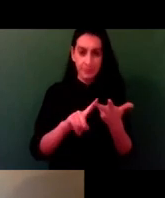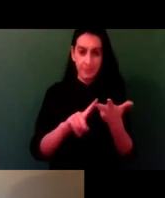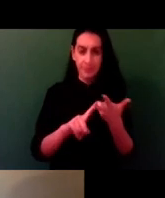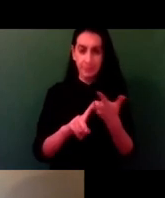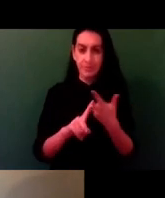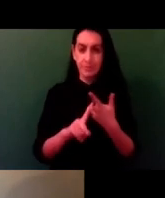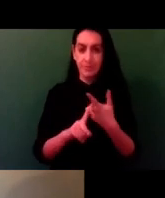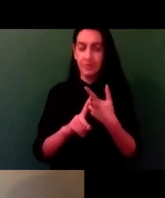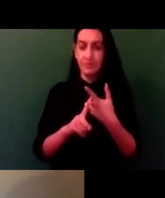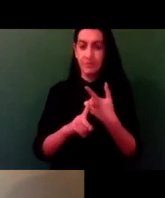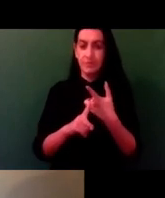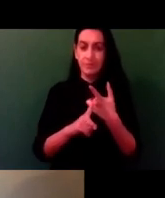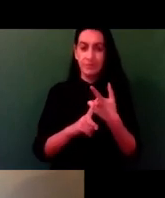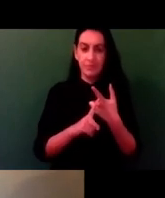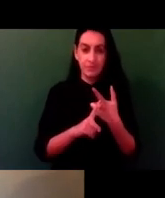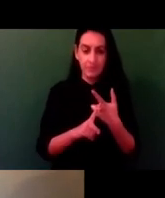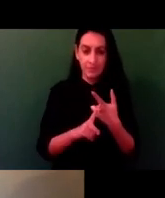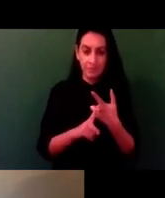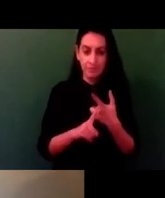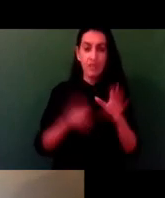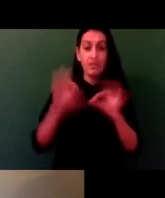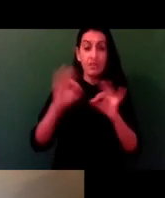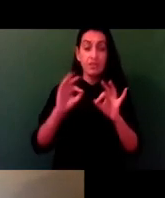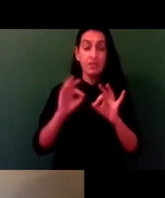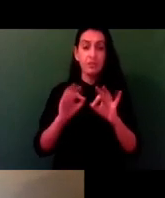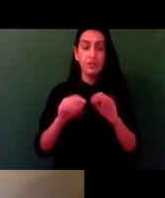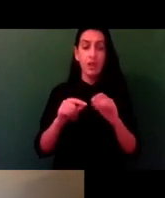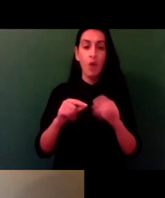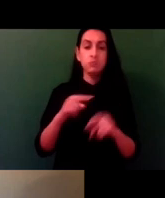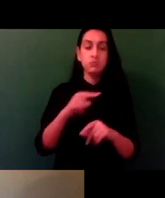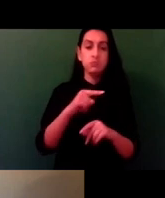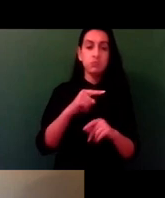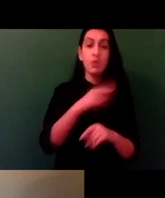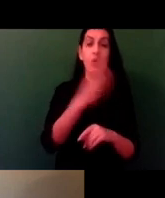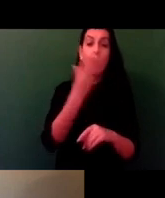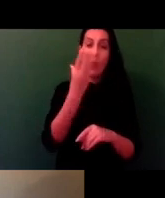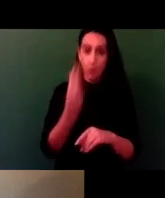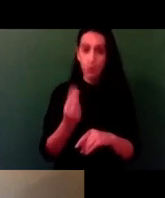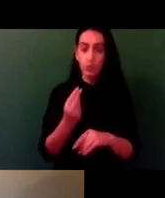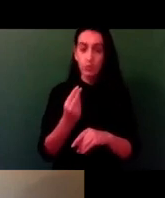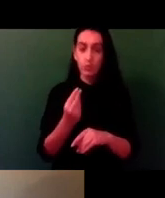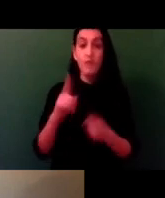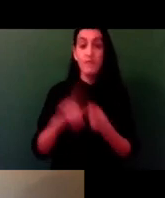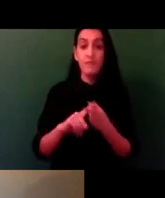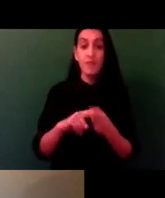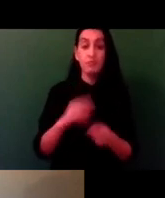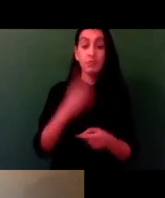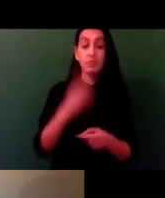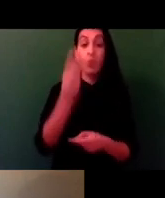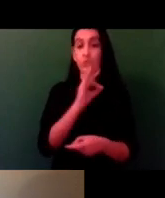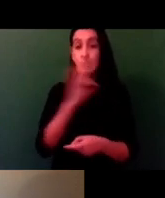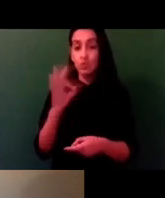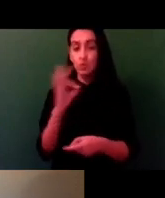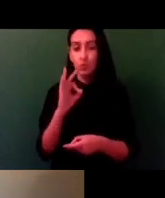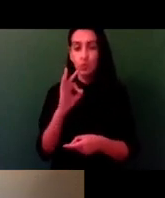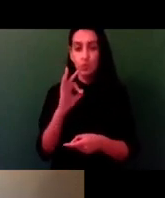önemli. Üçüncü olarak tasarımın güçlü ve zayıf noktalarını anlamak için katılım yöntem olarak kullanılmalı.